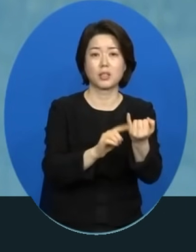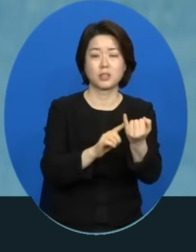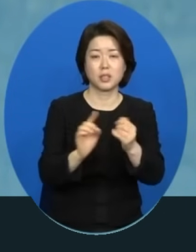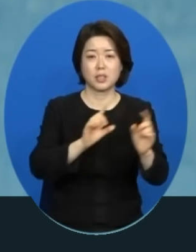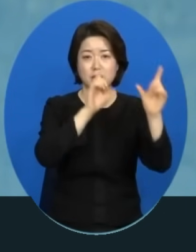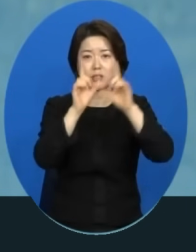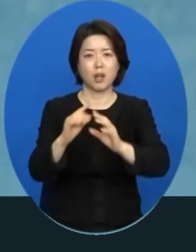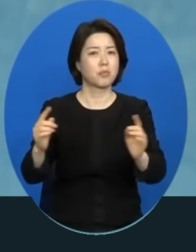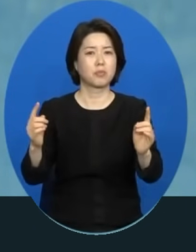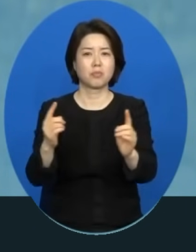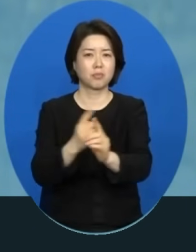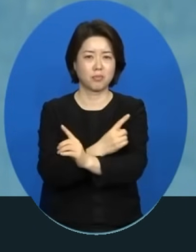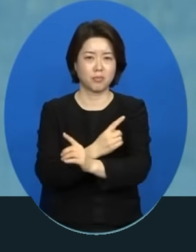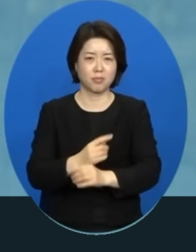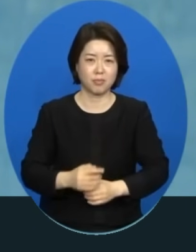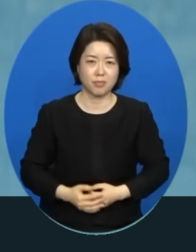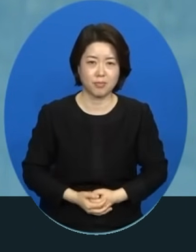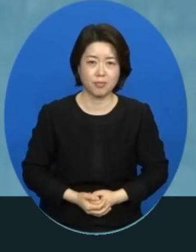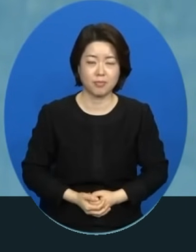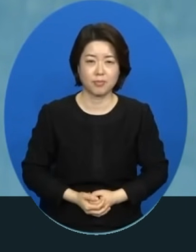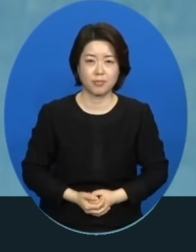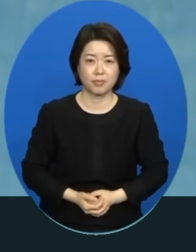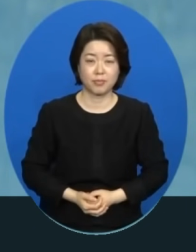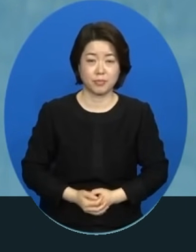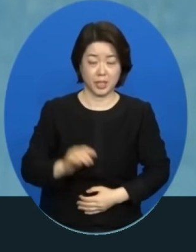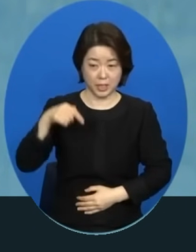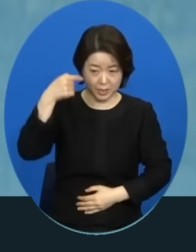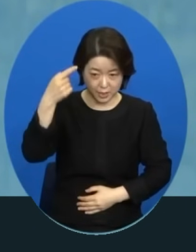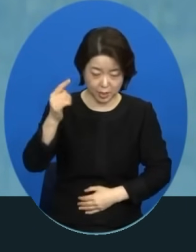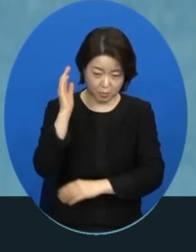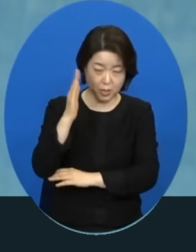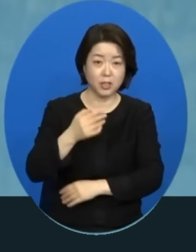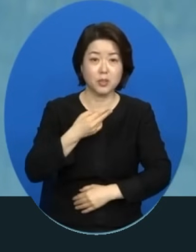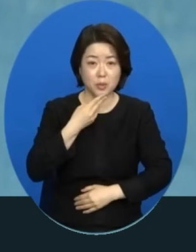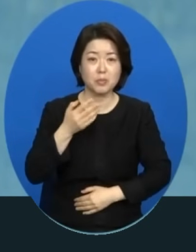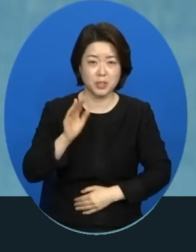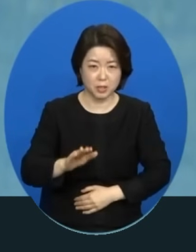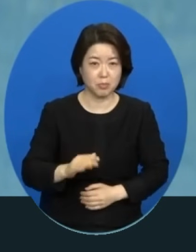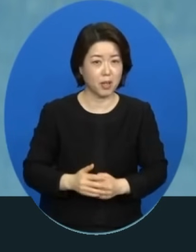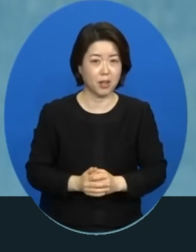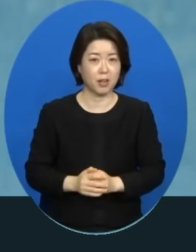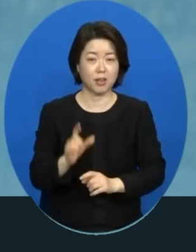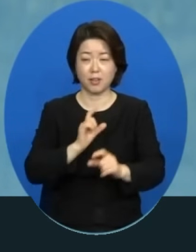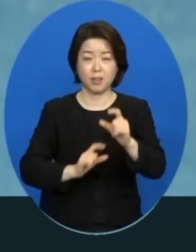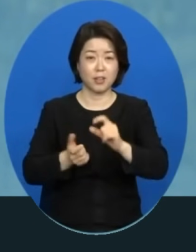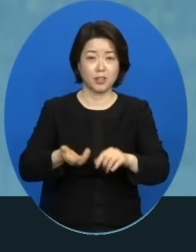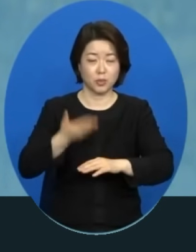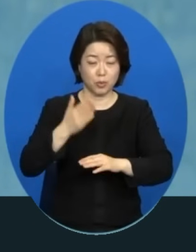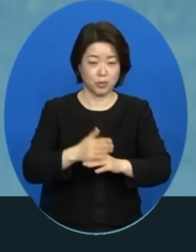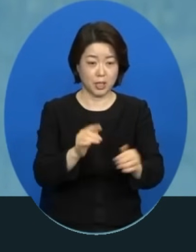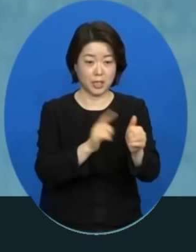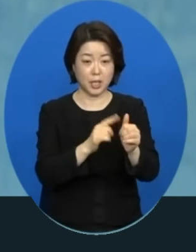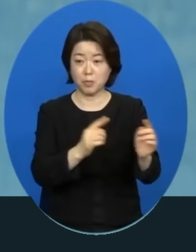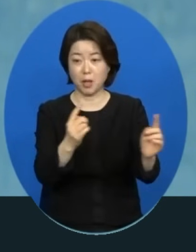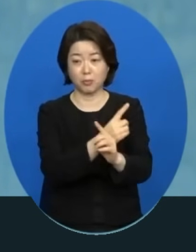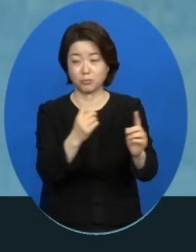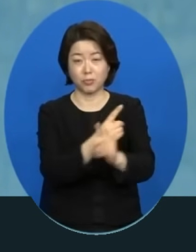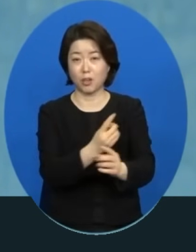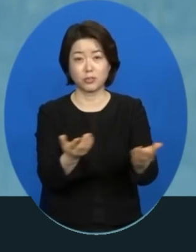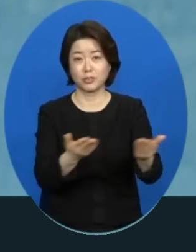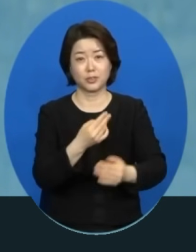것이었죠. 그녀의 그 뒤에 얘기는 나오진 않지만 더 이상 타이어를 교체하는 일은 없었을